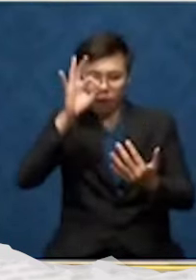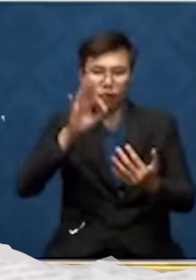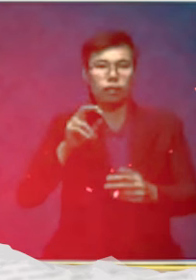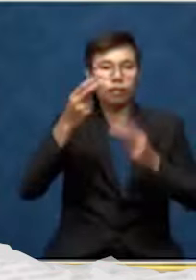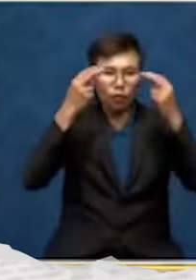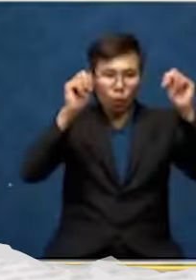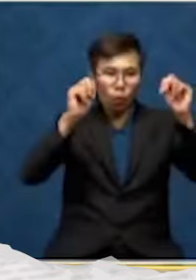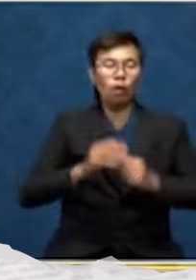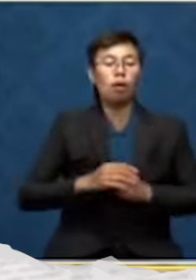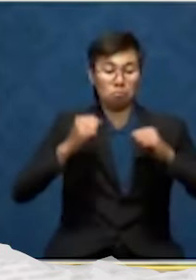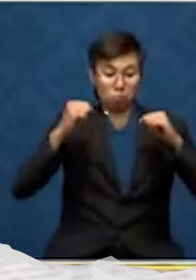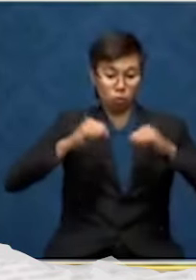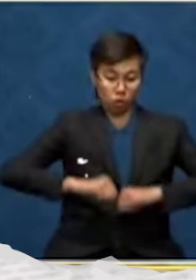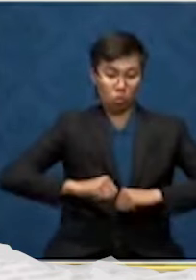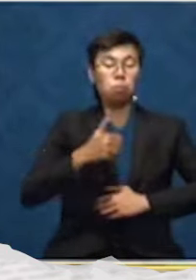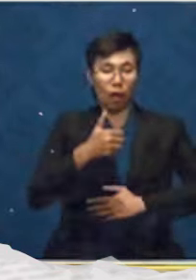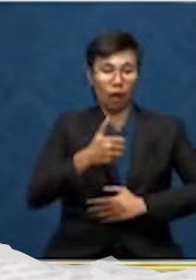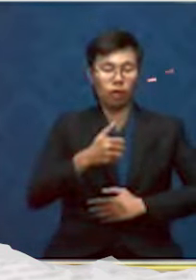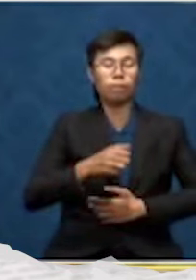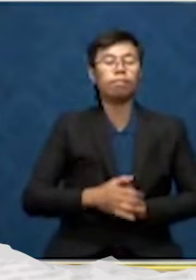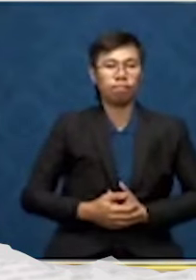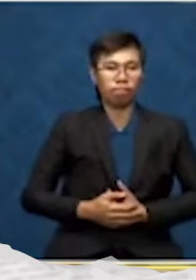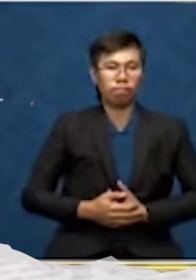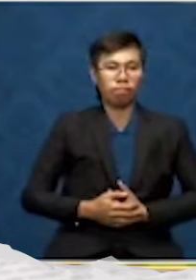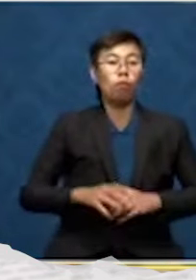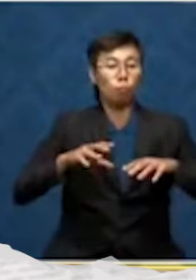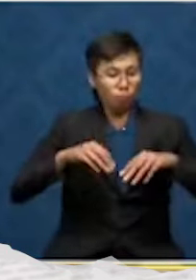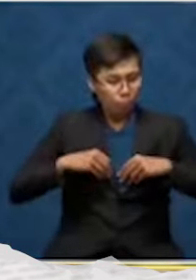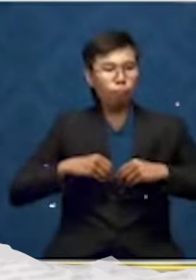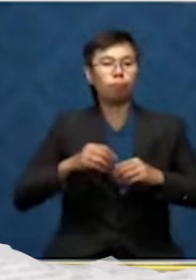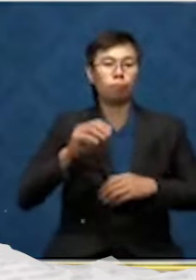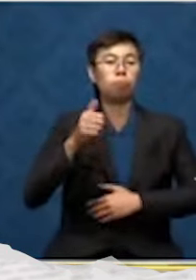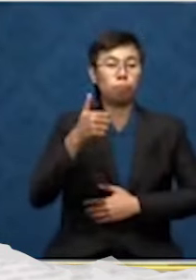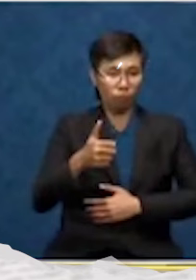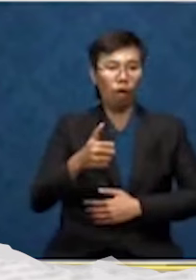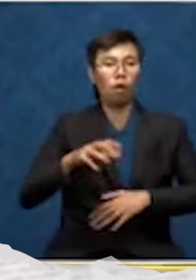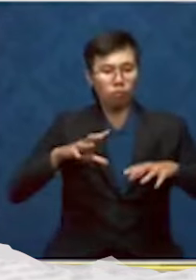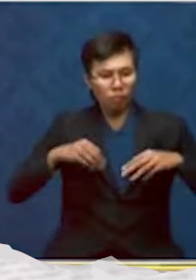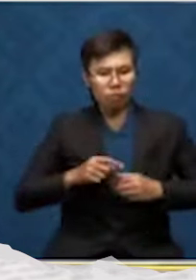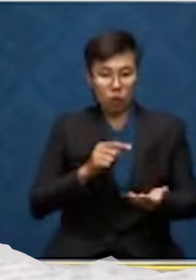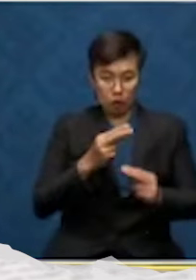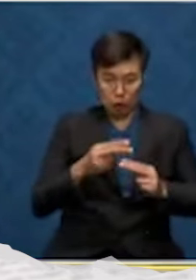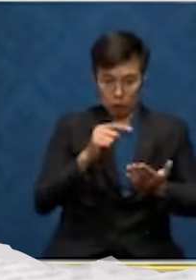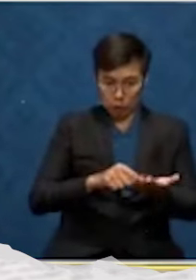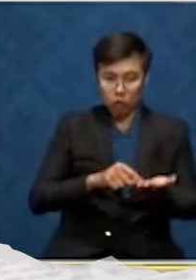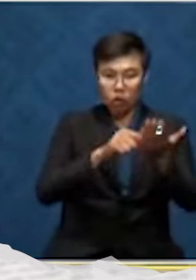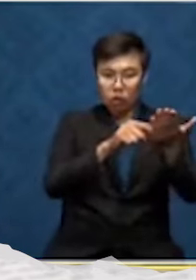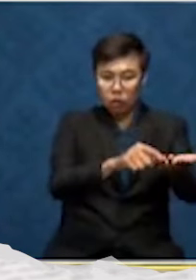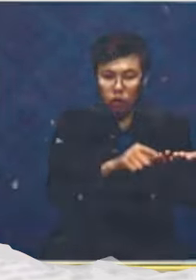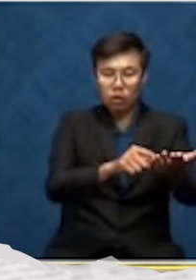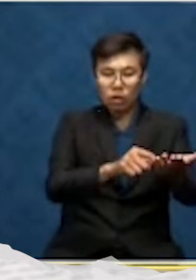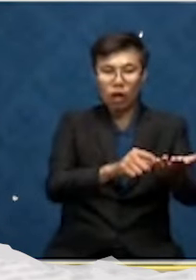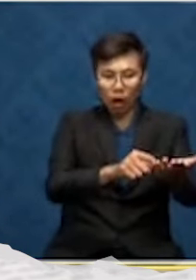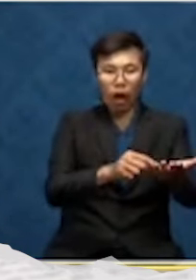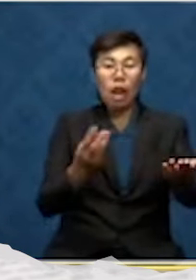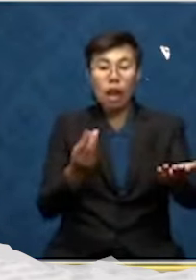ที่จะลงมติให้ความเห็นชอบต่อคุณพิธาได้อย่างไรก็ตามนะครับกรณีของการให้ความเห็นชอบหรือการเสนอชื่อต่างๆนั้นก็คงอาจ